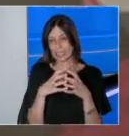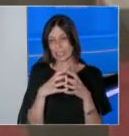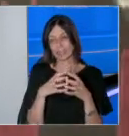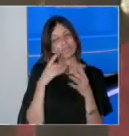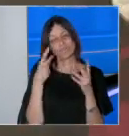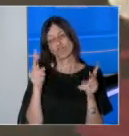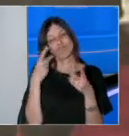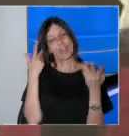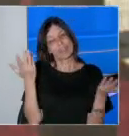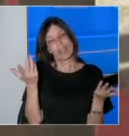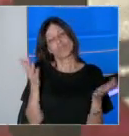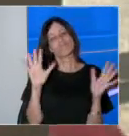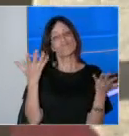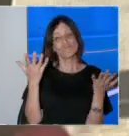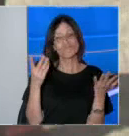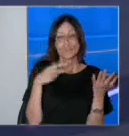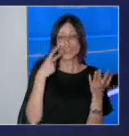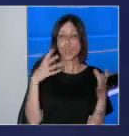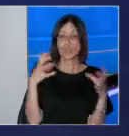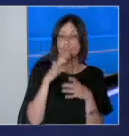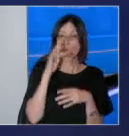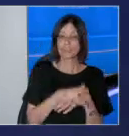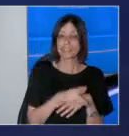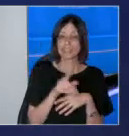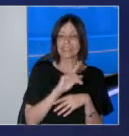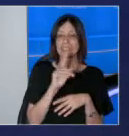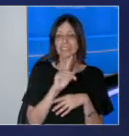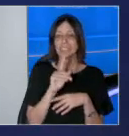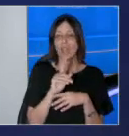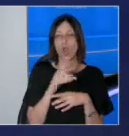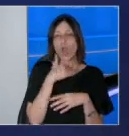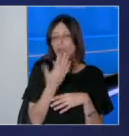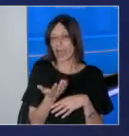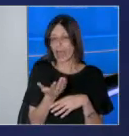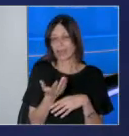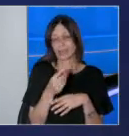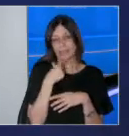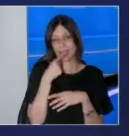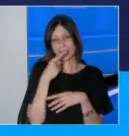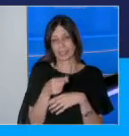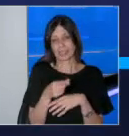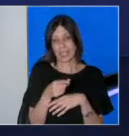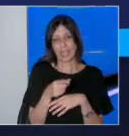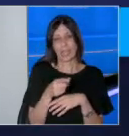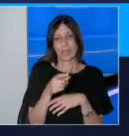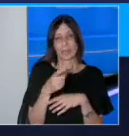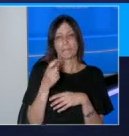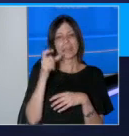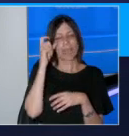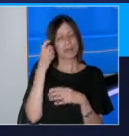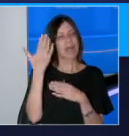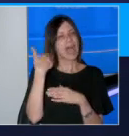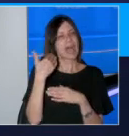אפשר לדעת, יכול להיות, אתה יודע, להיות באופוזיציה זה גם לא, לא, לא, לא נורא בכלל, אמר את זה מנחם בגין, אחרי